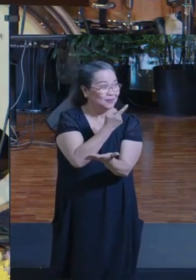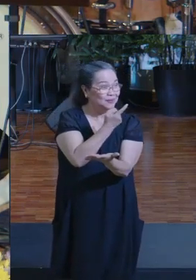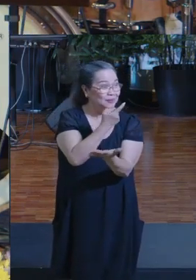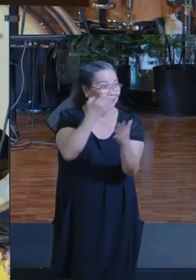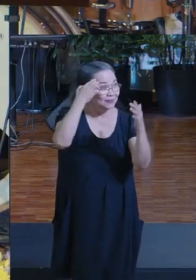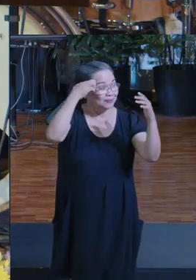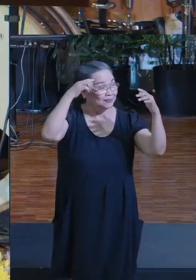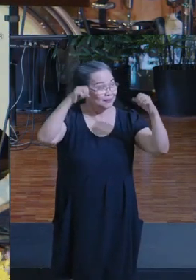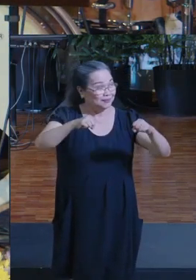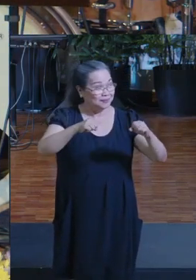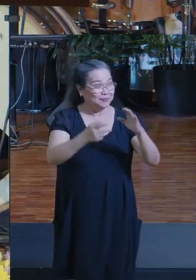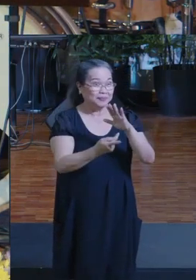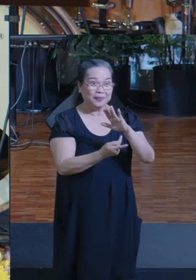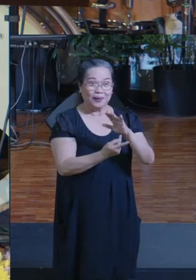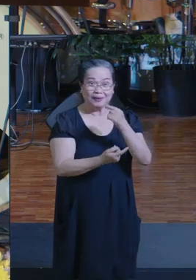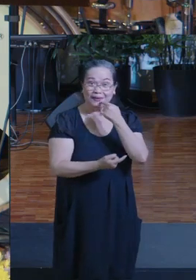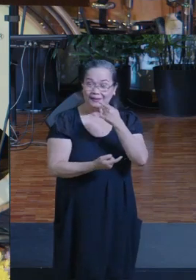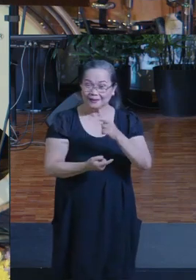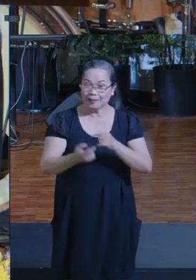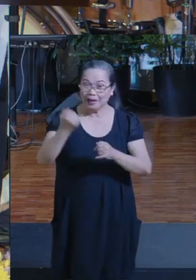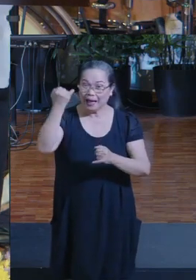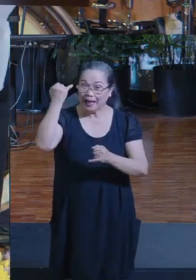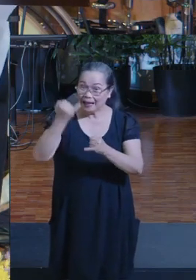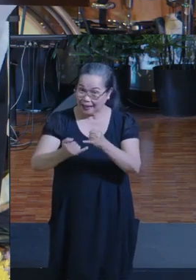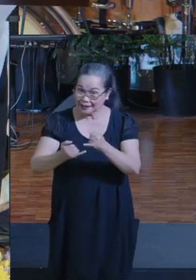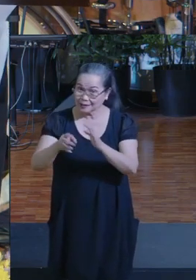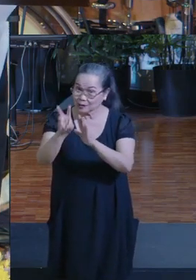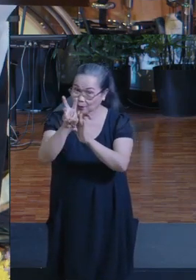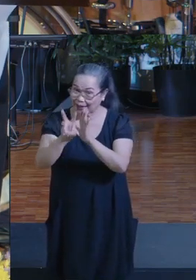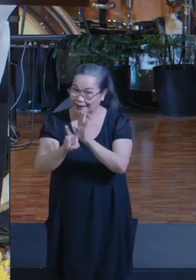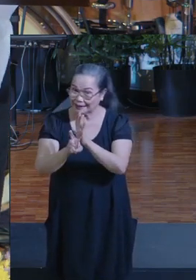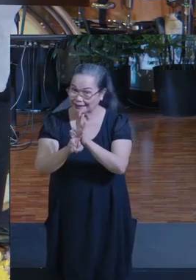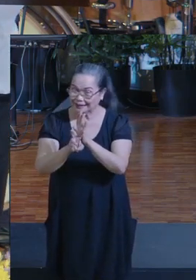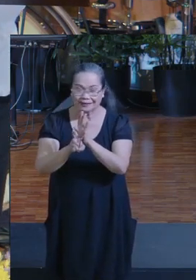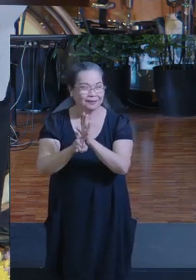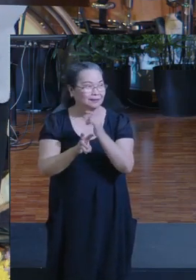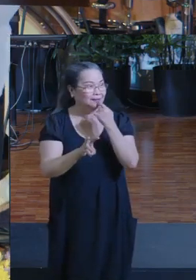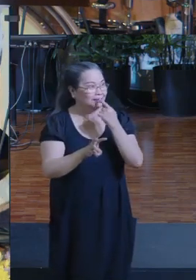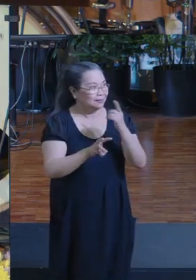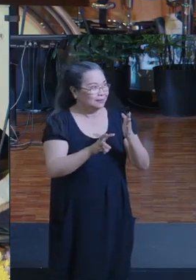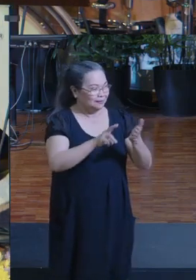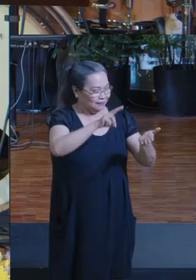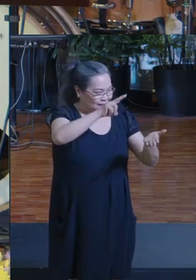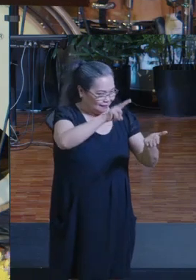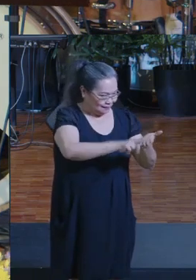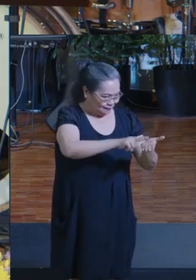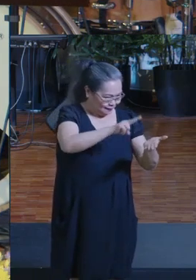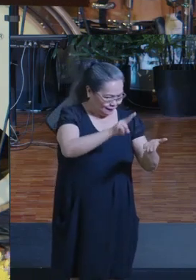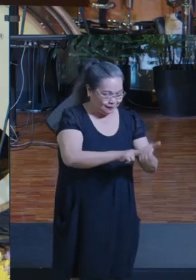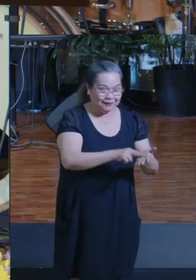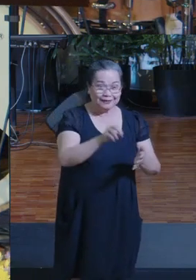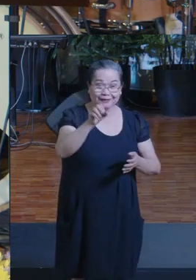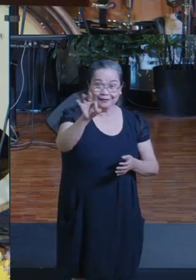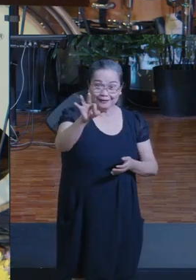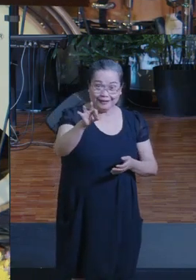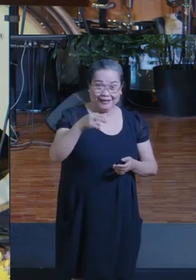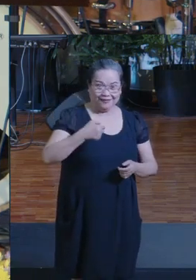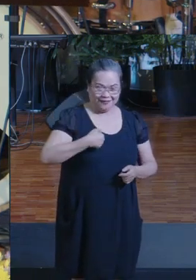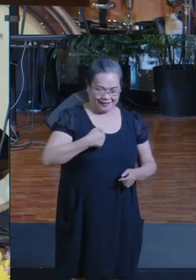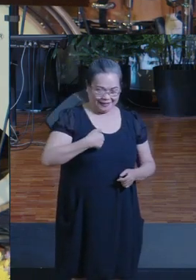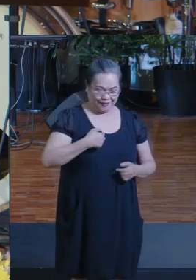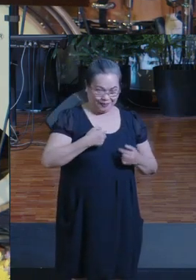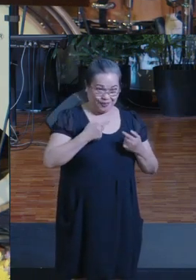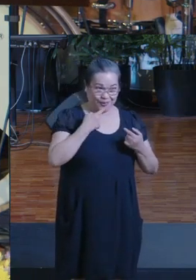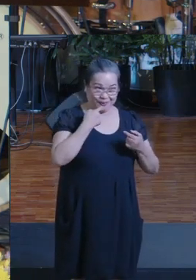ni Pablo ay last will and testament. Yung last will and testament, pag naisulat na